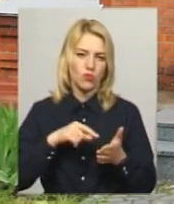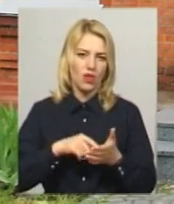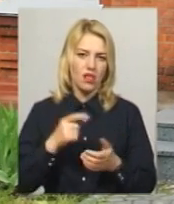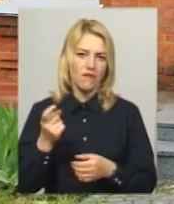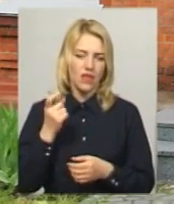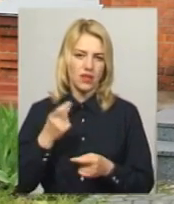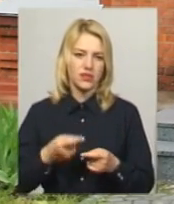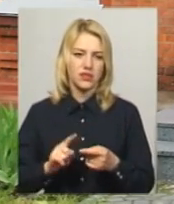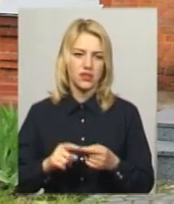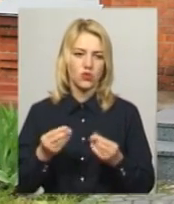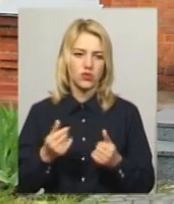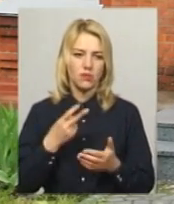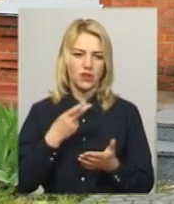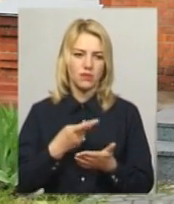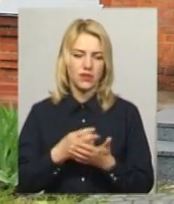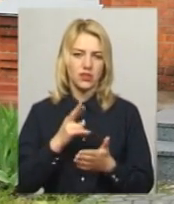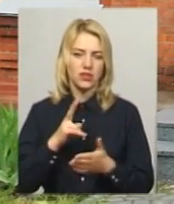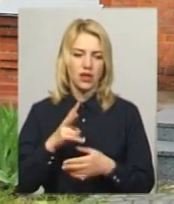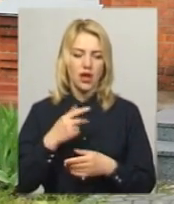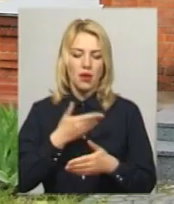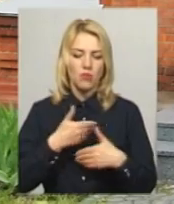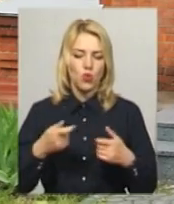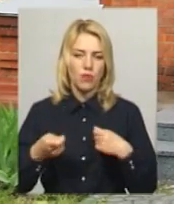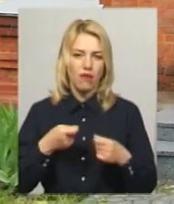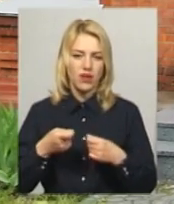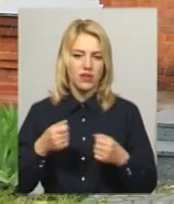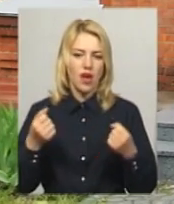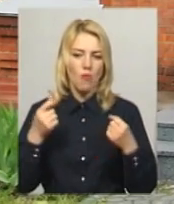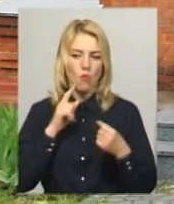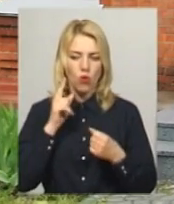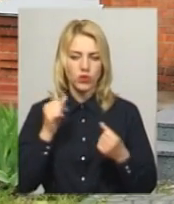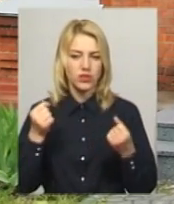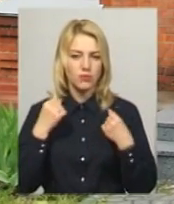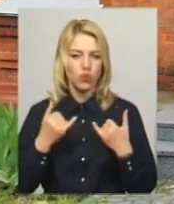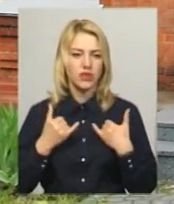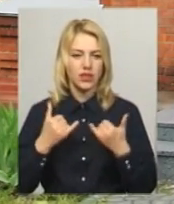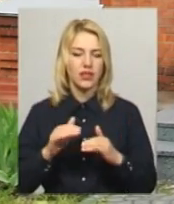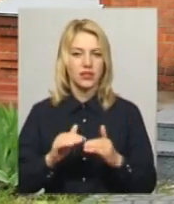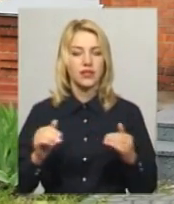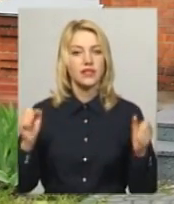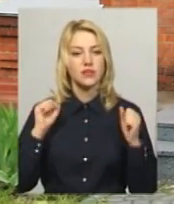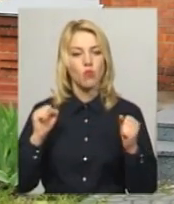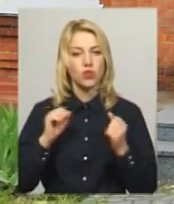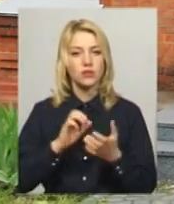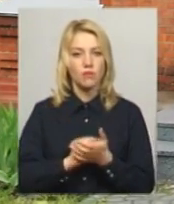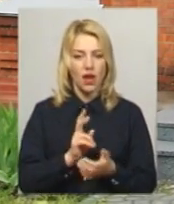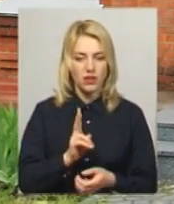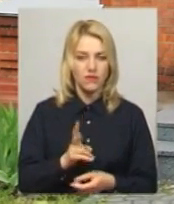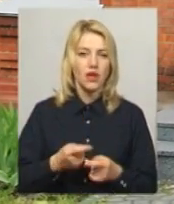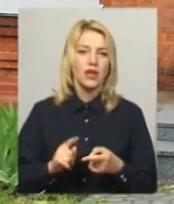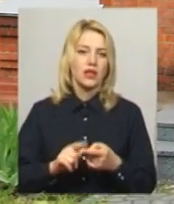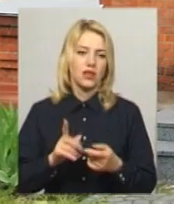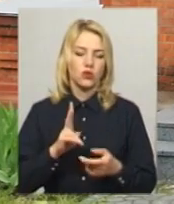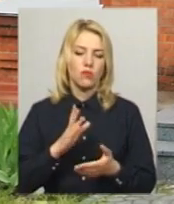передбачені в основному, так як ми управління молоді і спорту, для дітей-спортсменів, які вже мають